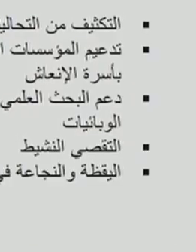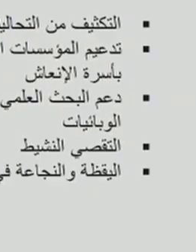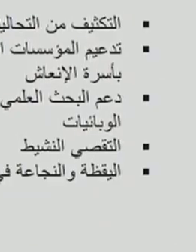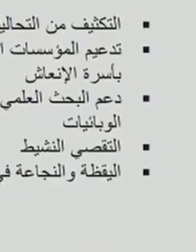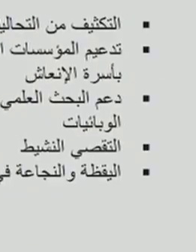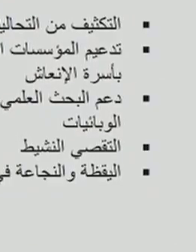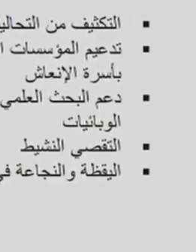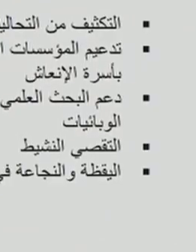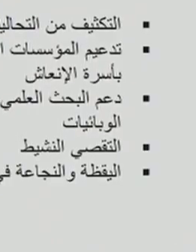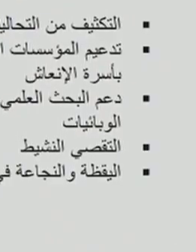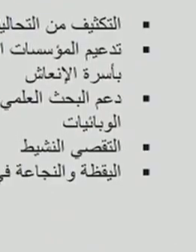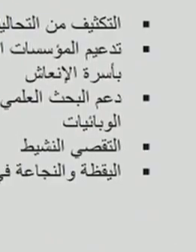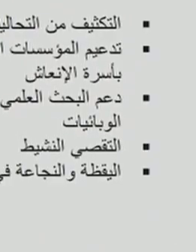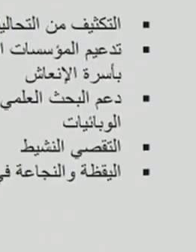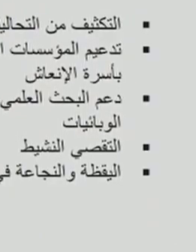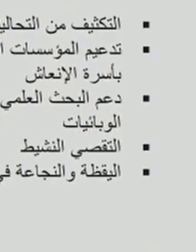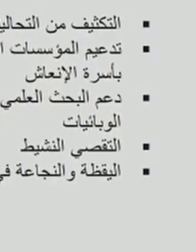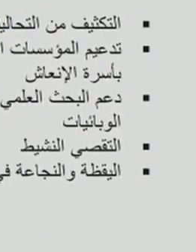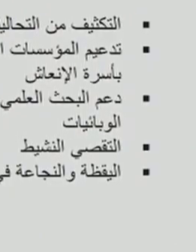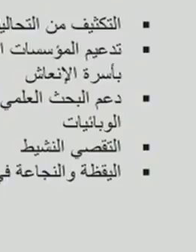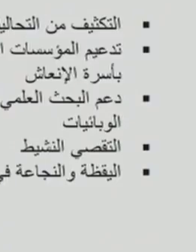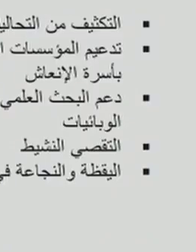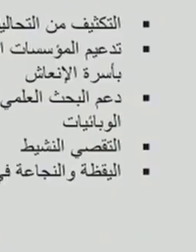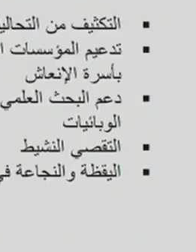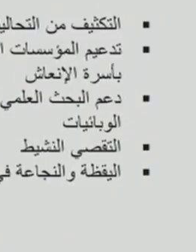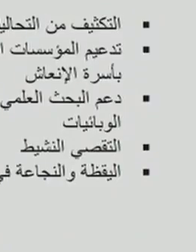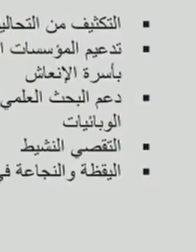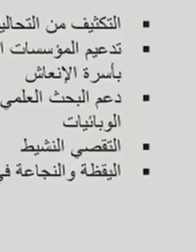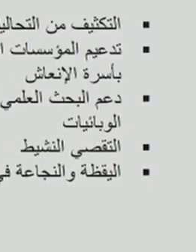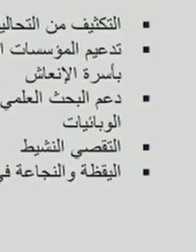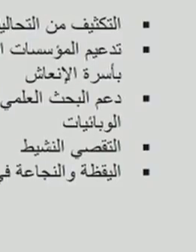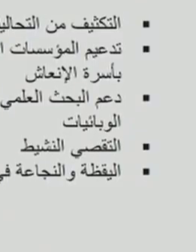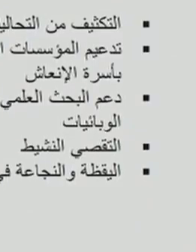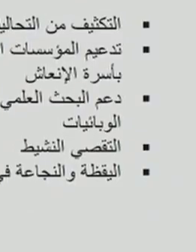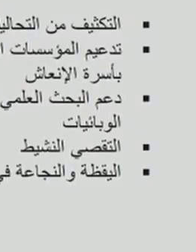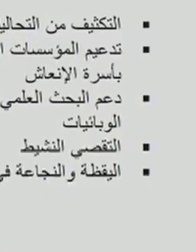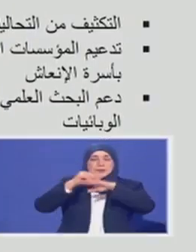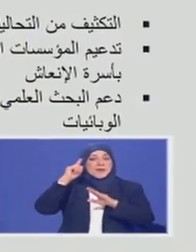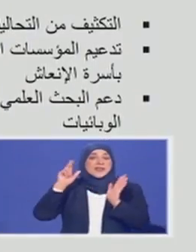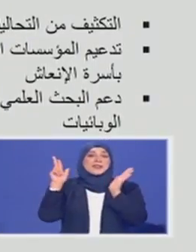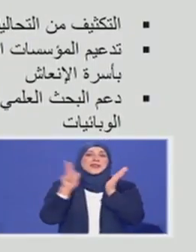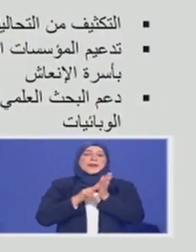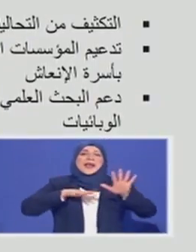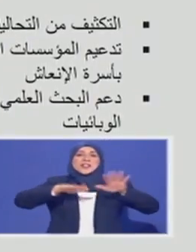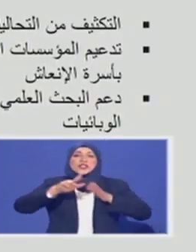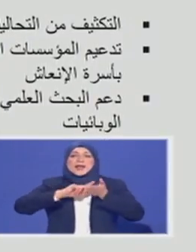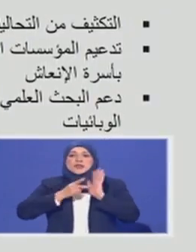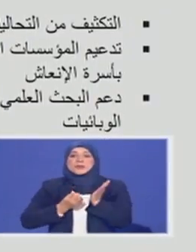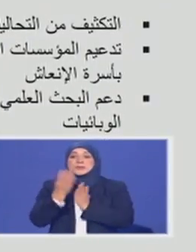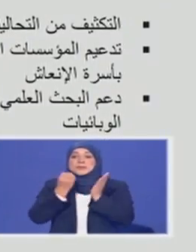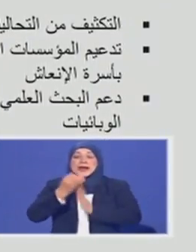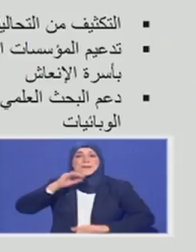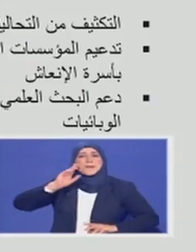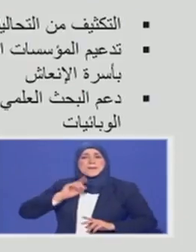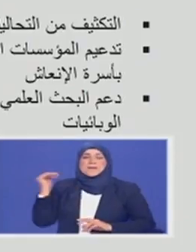الدولة التزامات المؤسسات في الرقابة الذاتية في الالتزام الطوعي بتطبيق الإجراءات والإعلام الفوري إذا